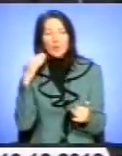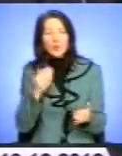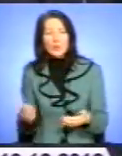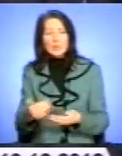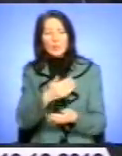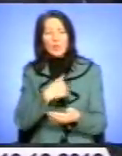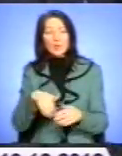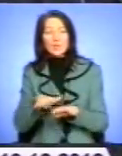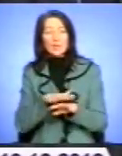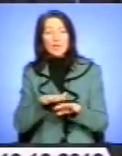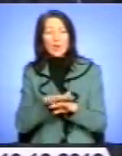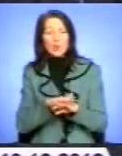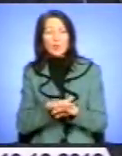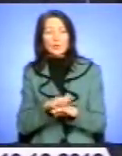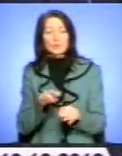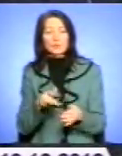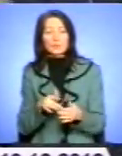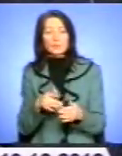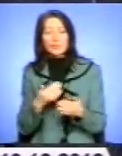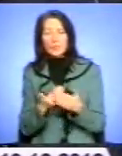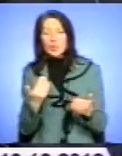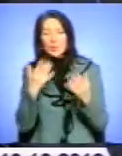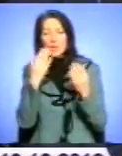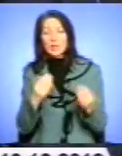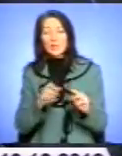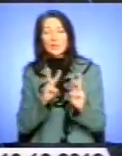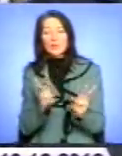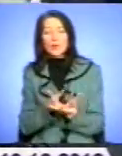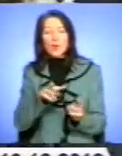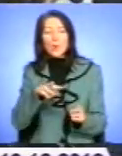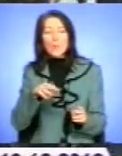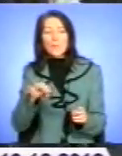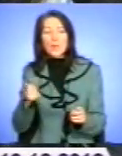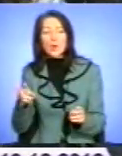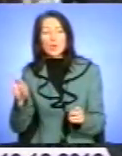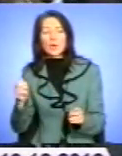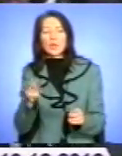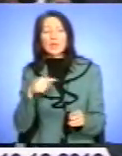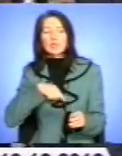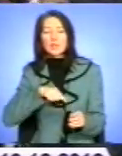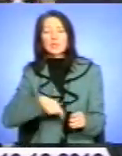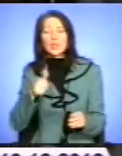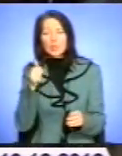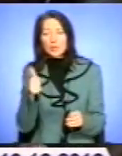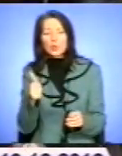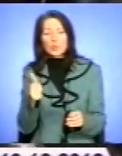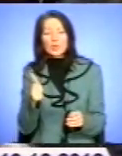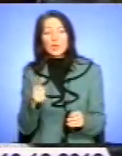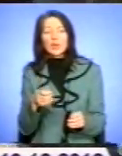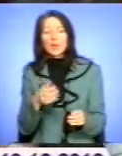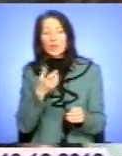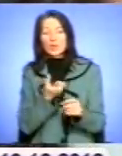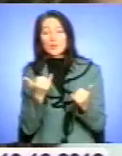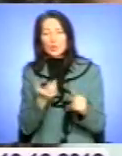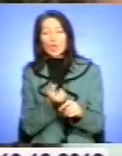майдані обласного центру. Перед Святого Миколая, як настрій? Супер! Класно! У мене сьогодні дуже